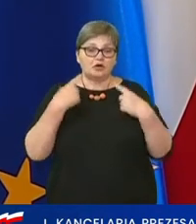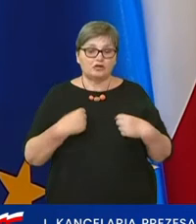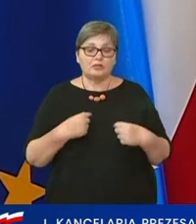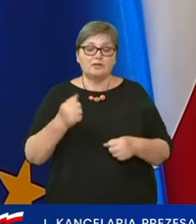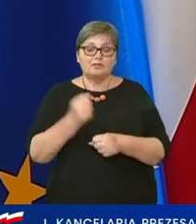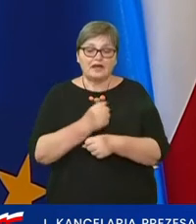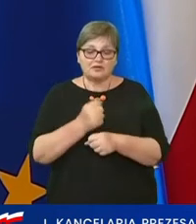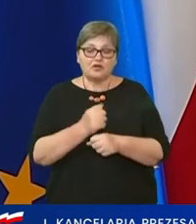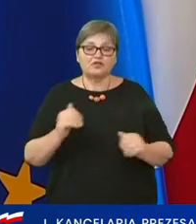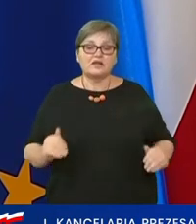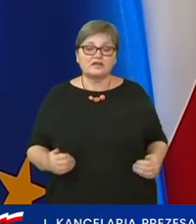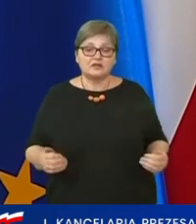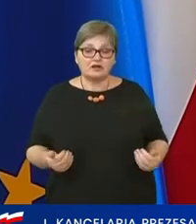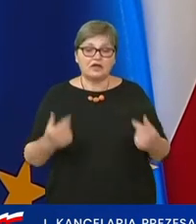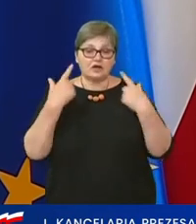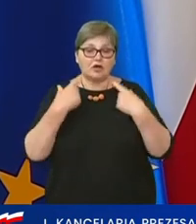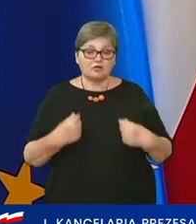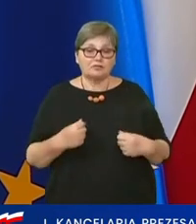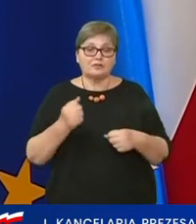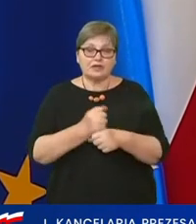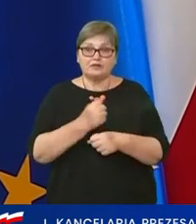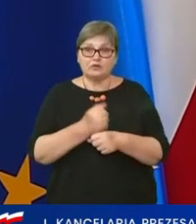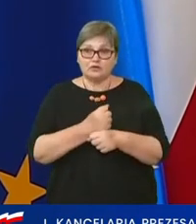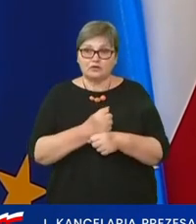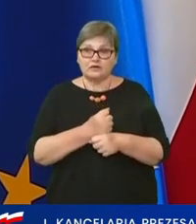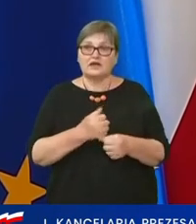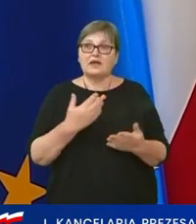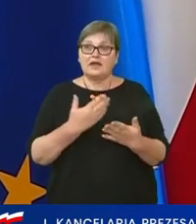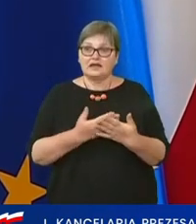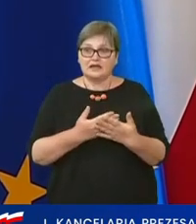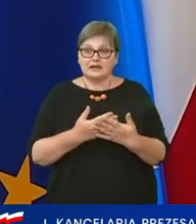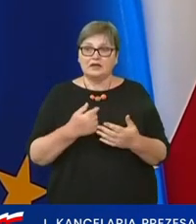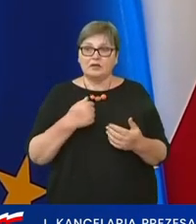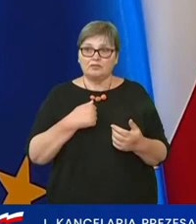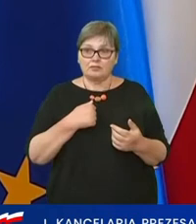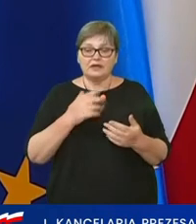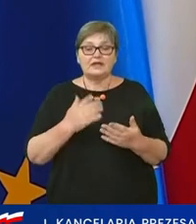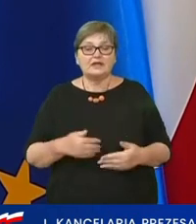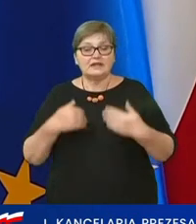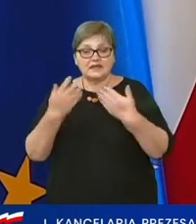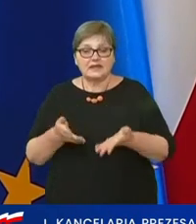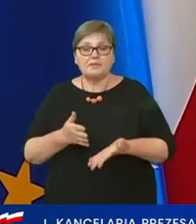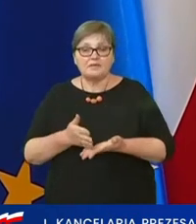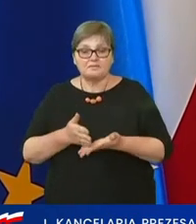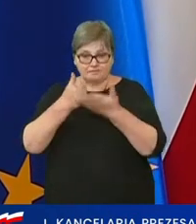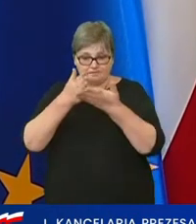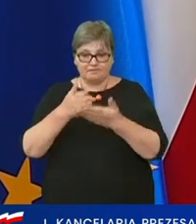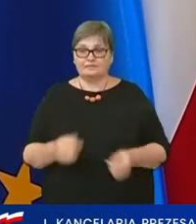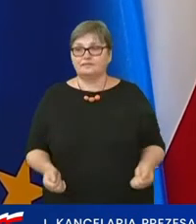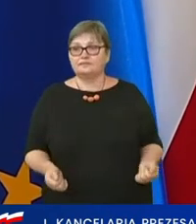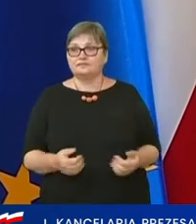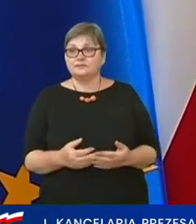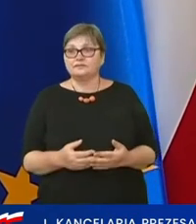które w tych instytucjach pracują dlatego też wychodzimy z pakietem wsparcia z pakietem rekomendacji